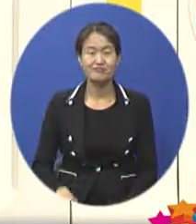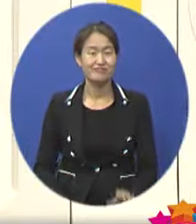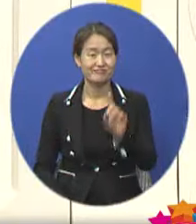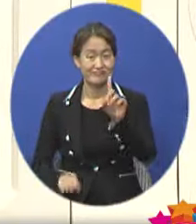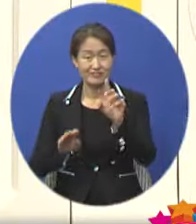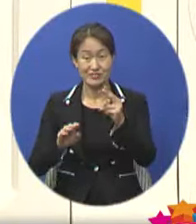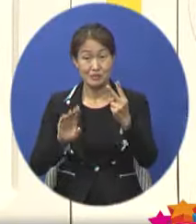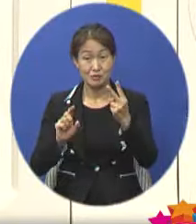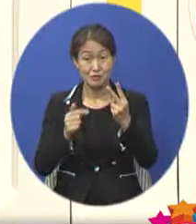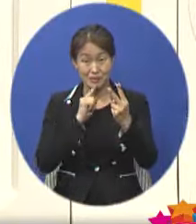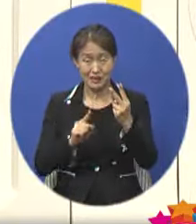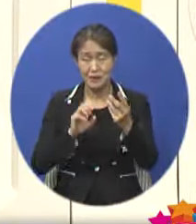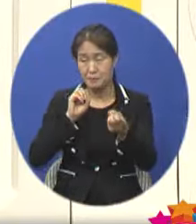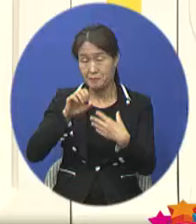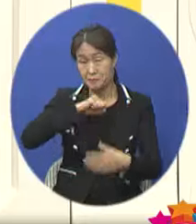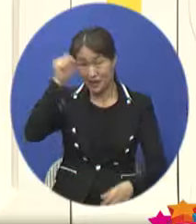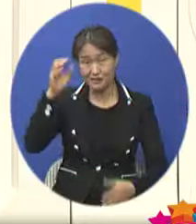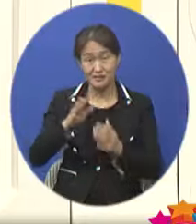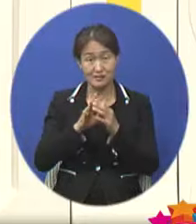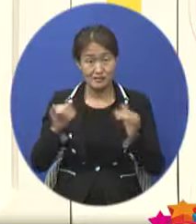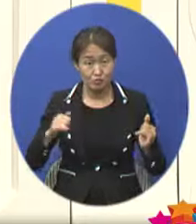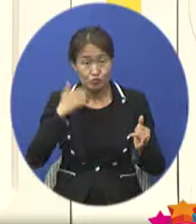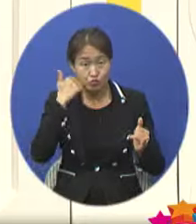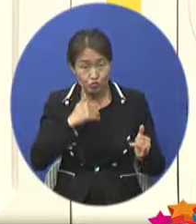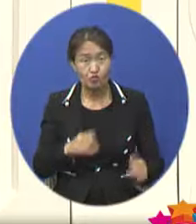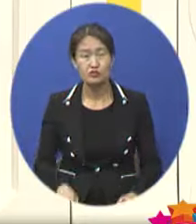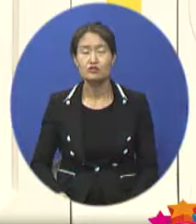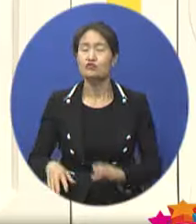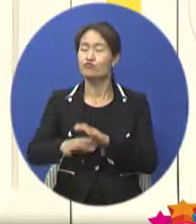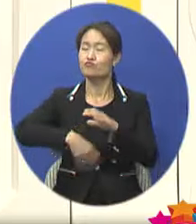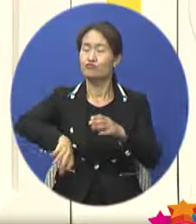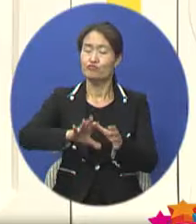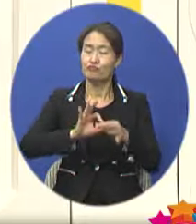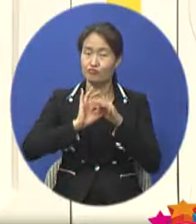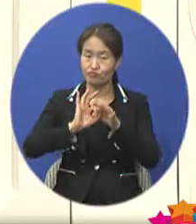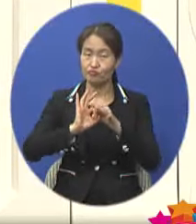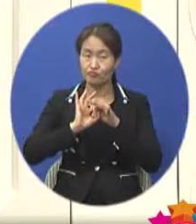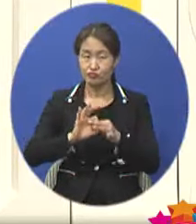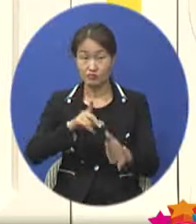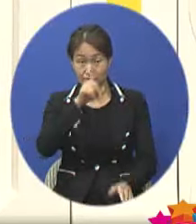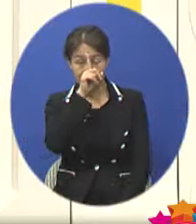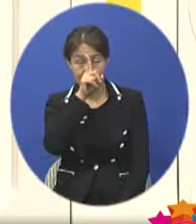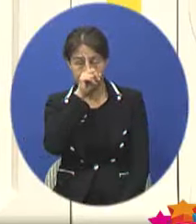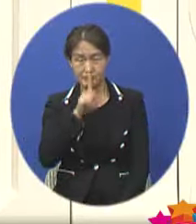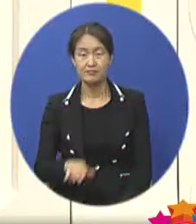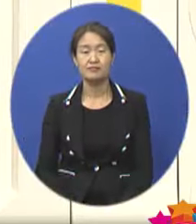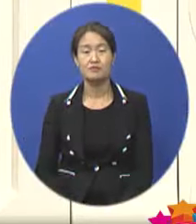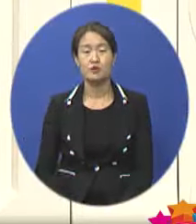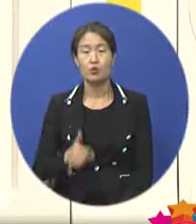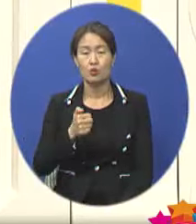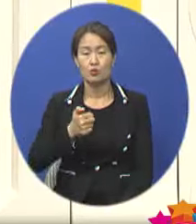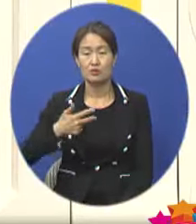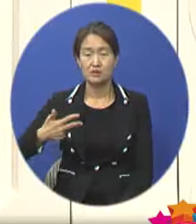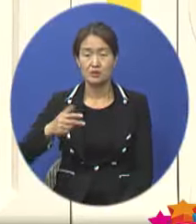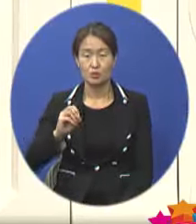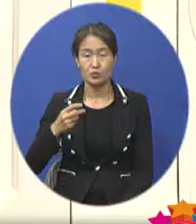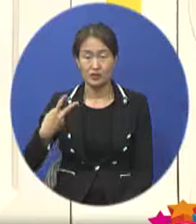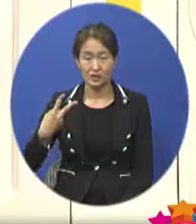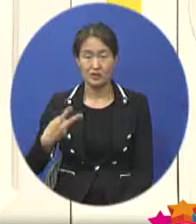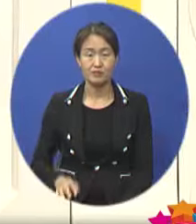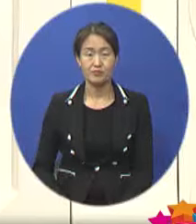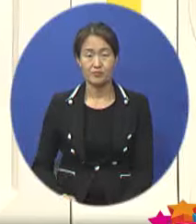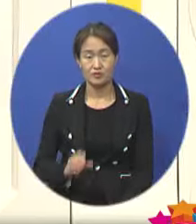네, 정답 맞추신 분들 많이 계셨는데요. 그중에서 네. 추첨을 통해서 네. 자 0105로 시작하고요. 끝번호